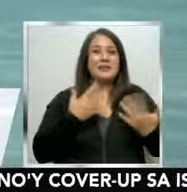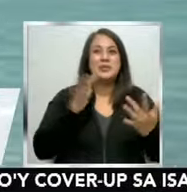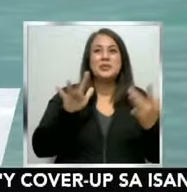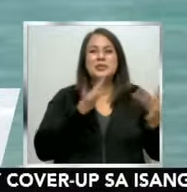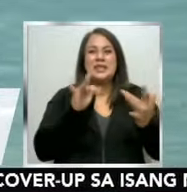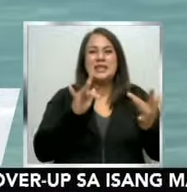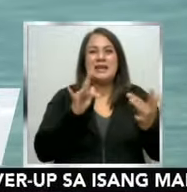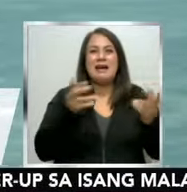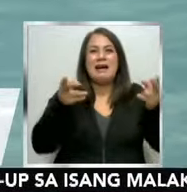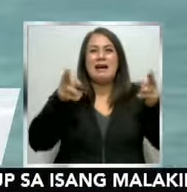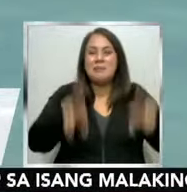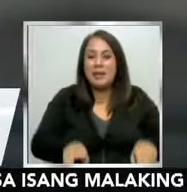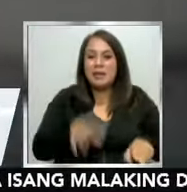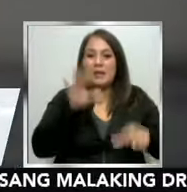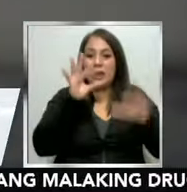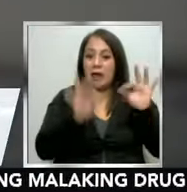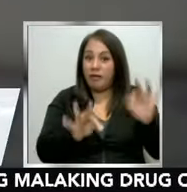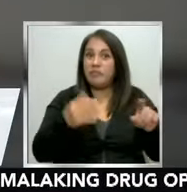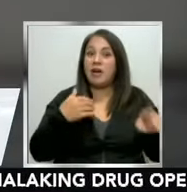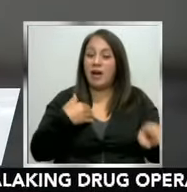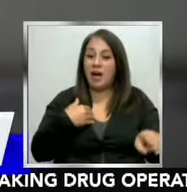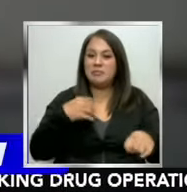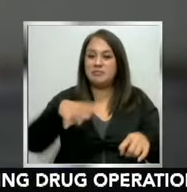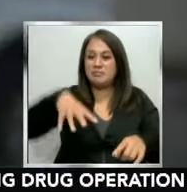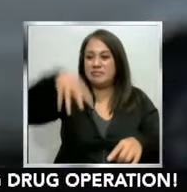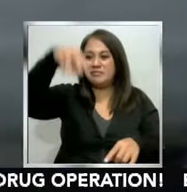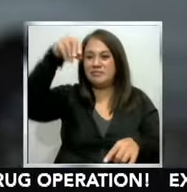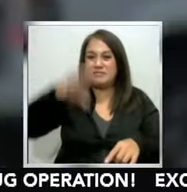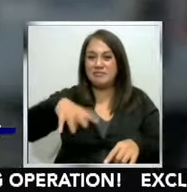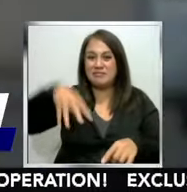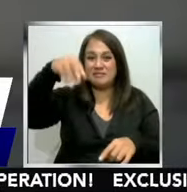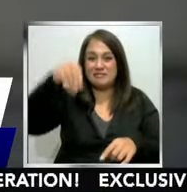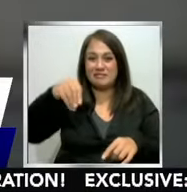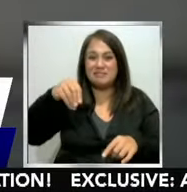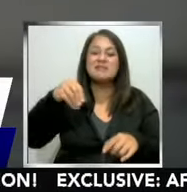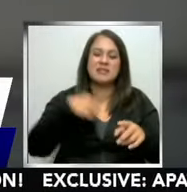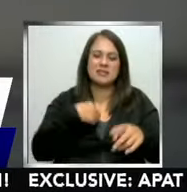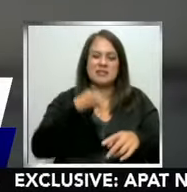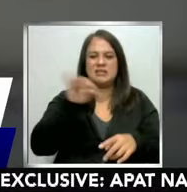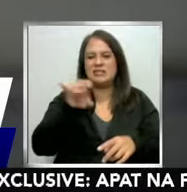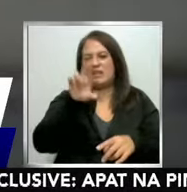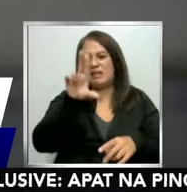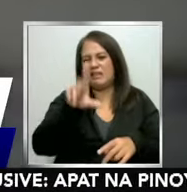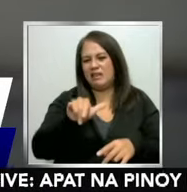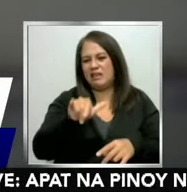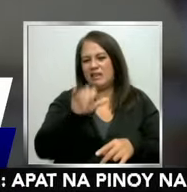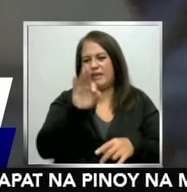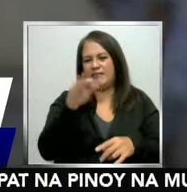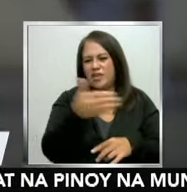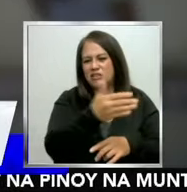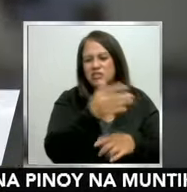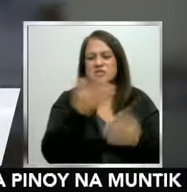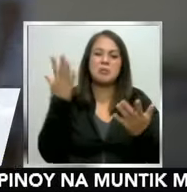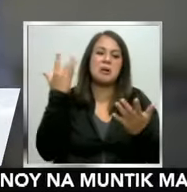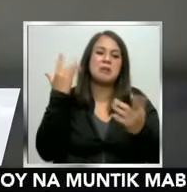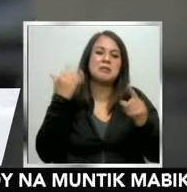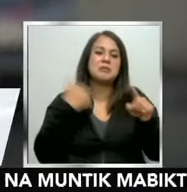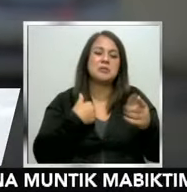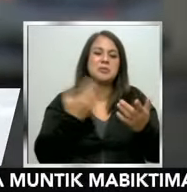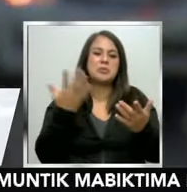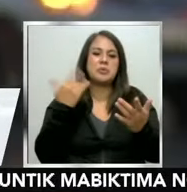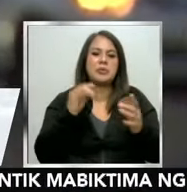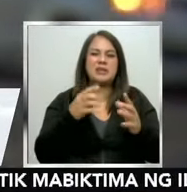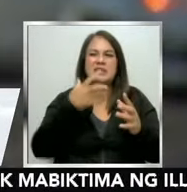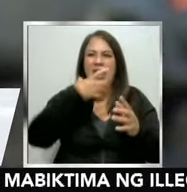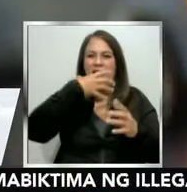kung mabibiktima ka ng mga dikya. Ayon sa mga eksperto, madalas naglilitawan ang mga dikya kapag tag-init dahil ang mainit na temperatura ng tubig